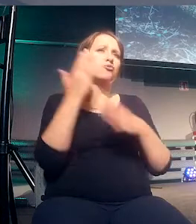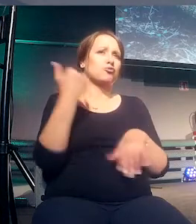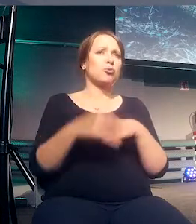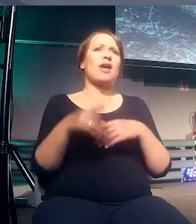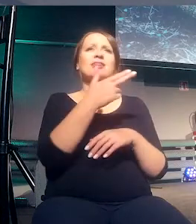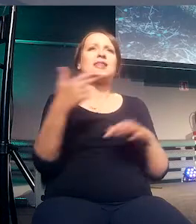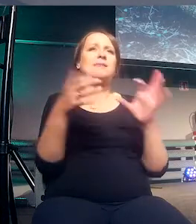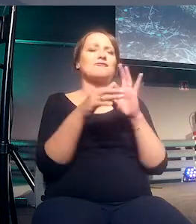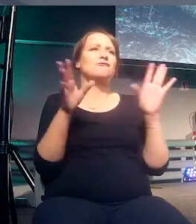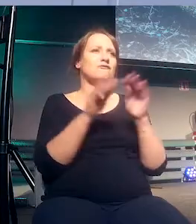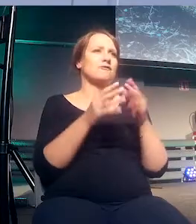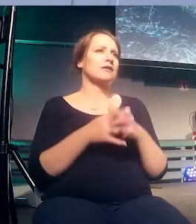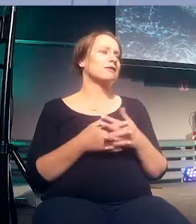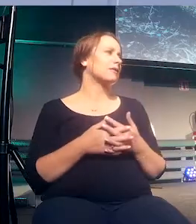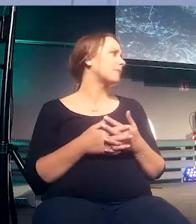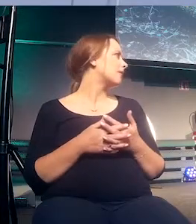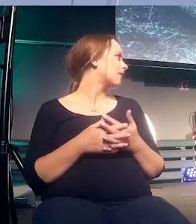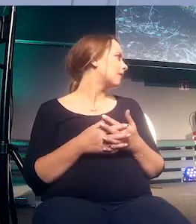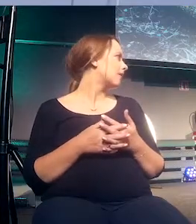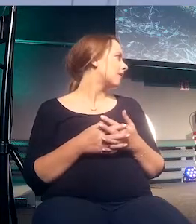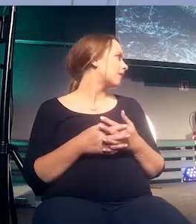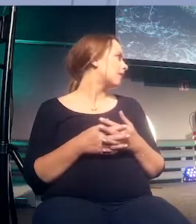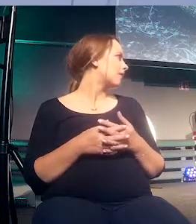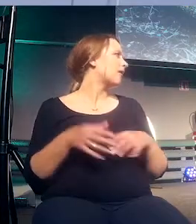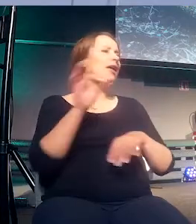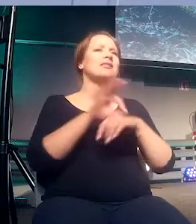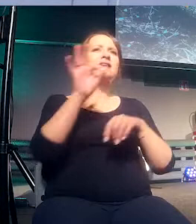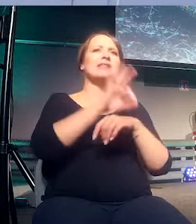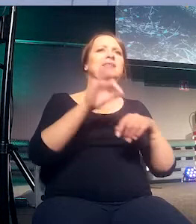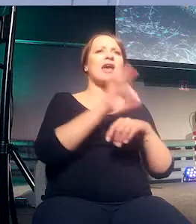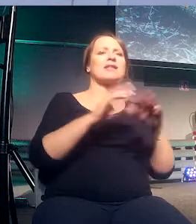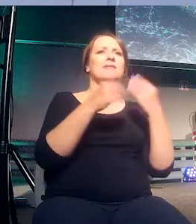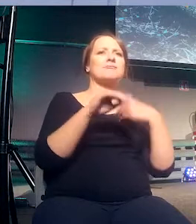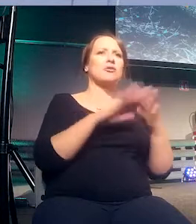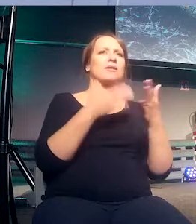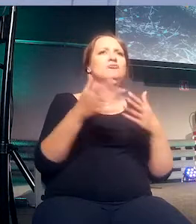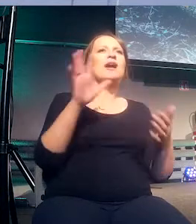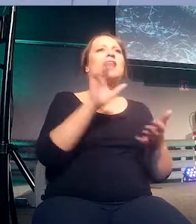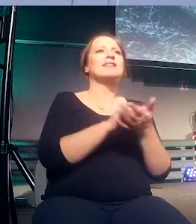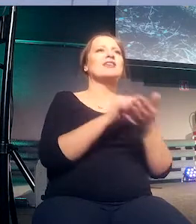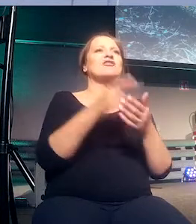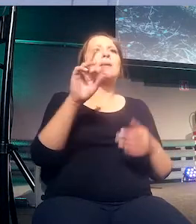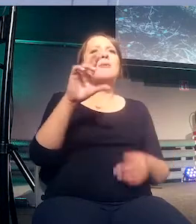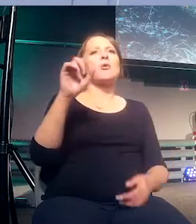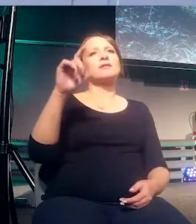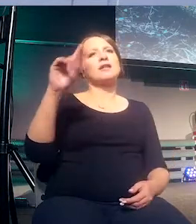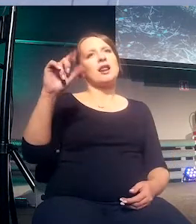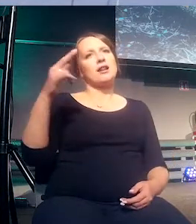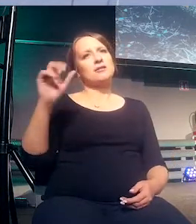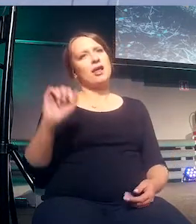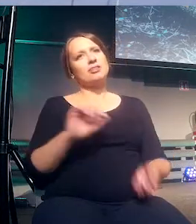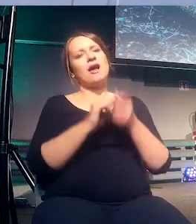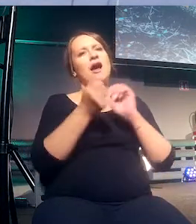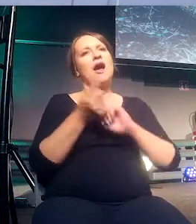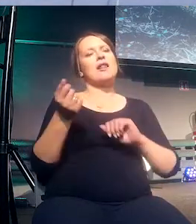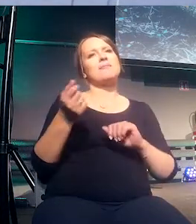tematy związane z designem produktu typu zajęcia z porcelany, czy zrobienia rzeczy